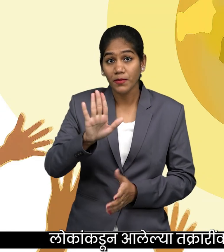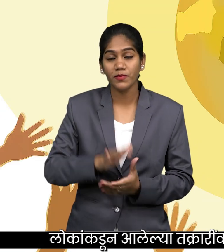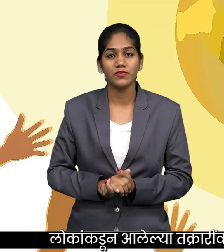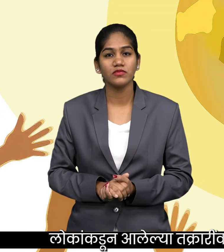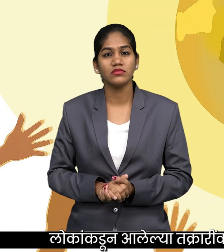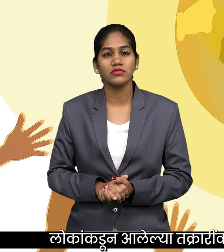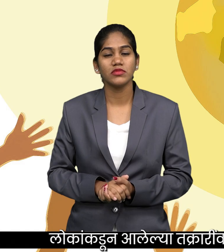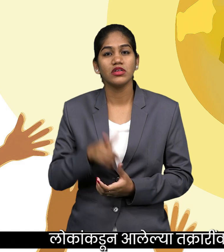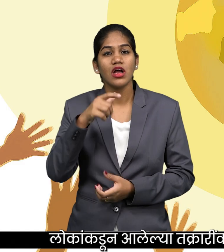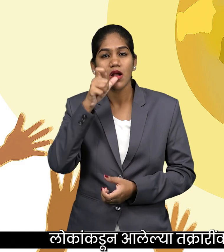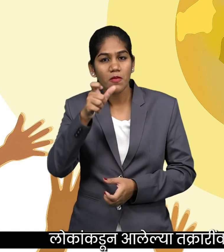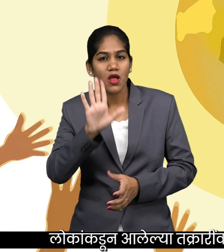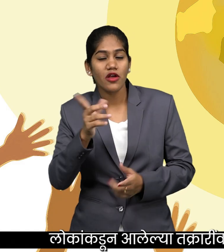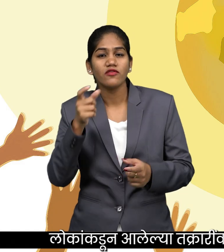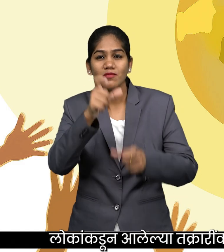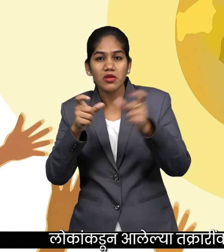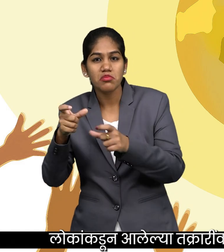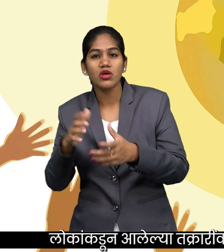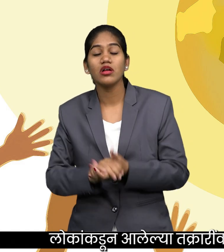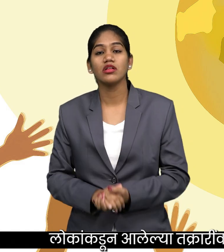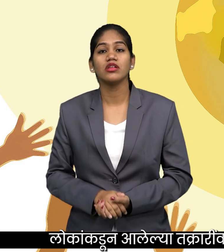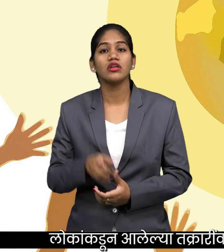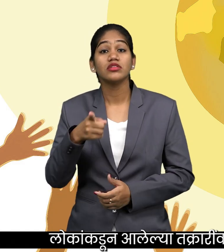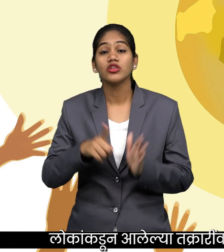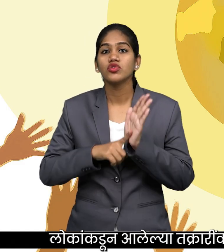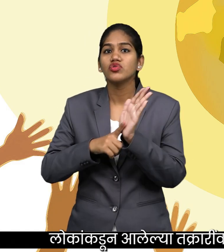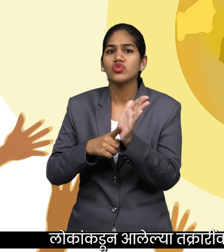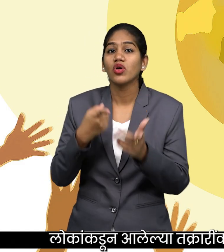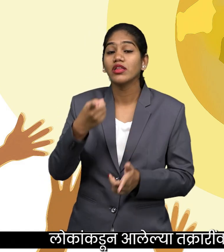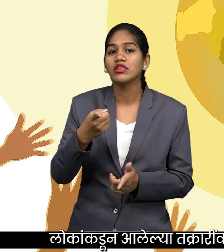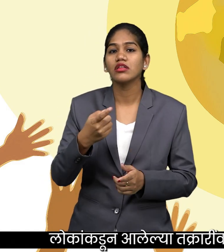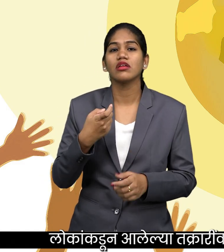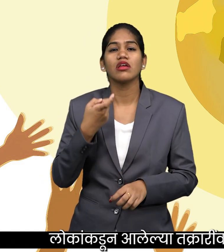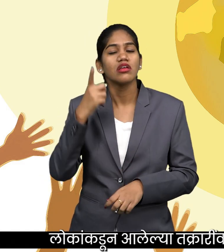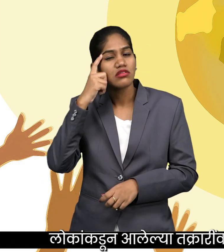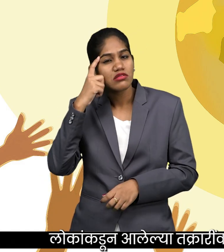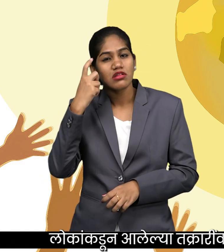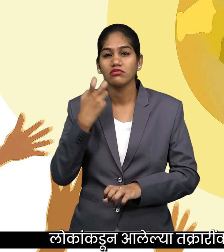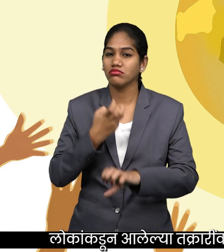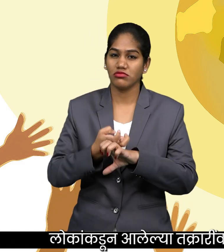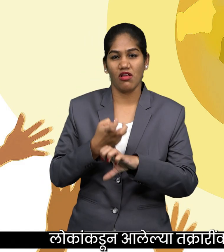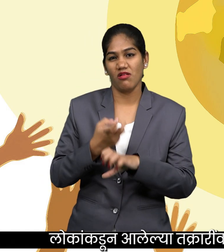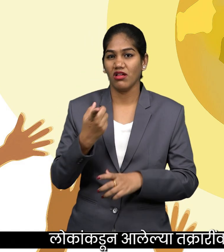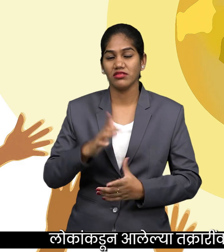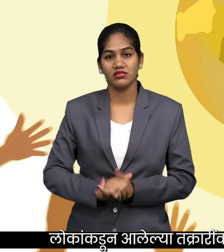लोकांकडून आलेल्या तक्रारीवरून ते गंभीरपणे विचार करतात असे दिसून येते.